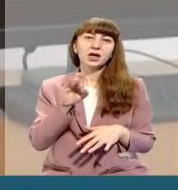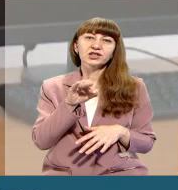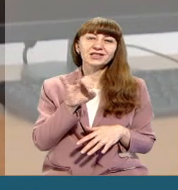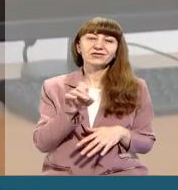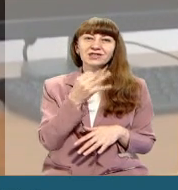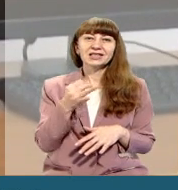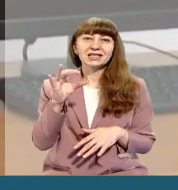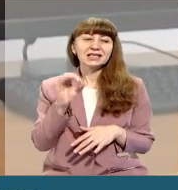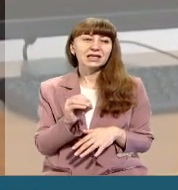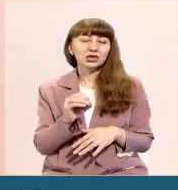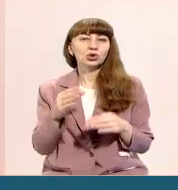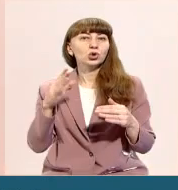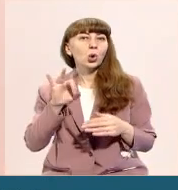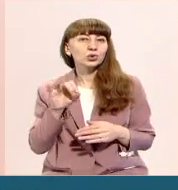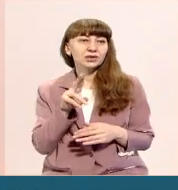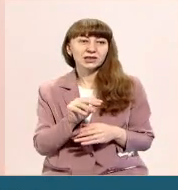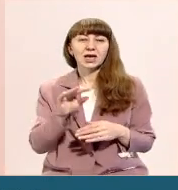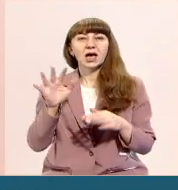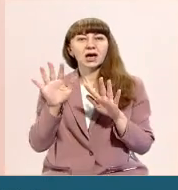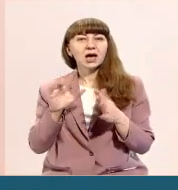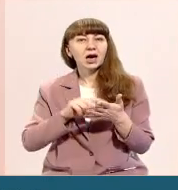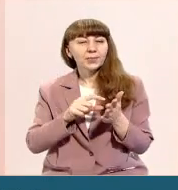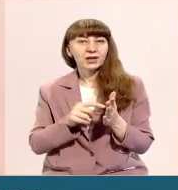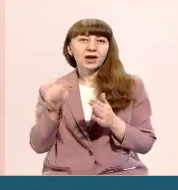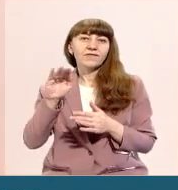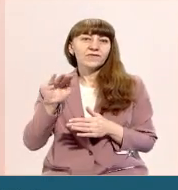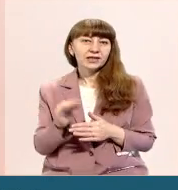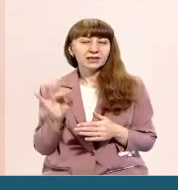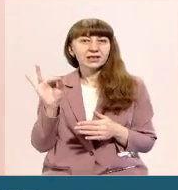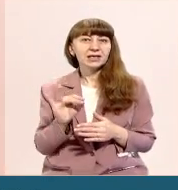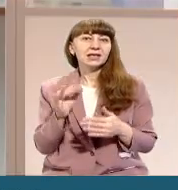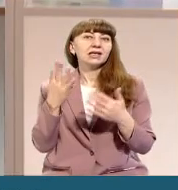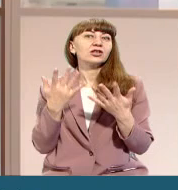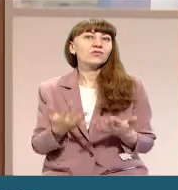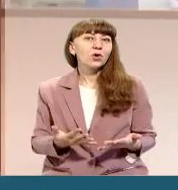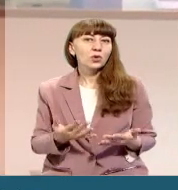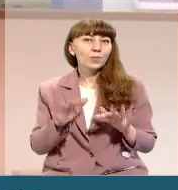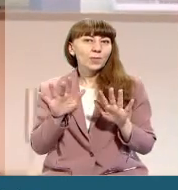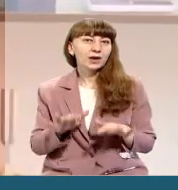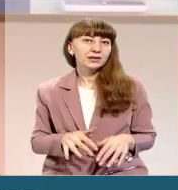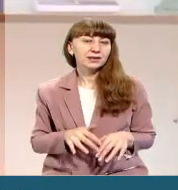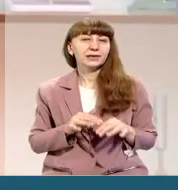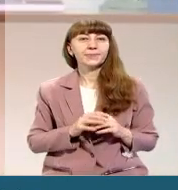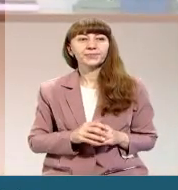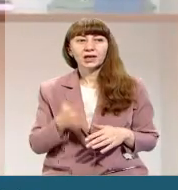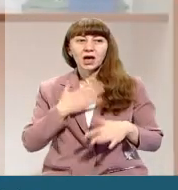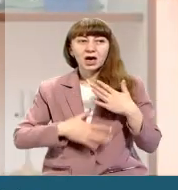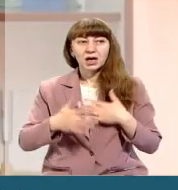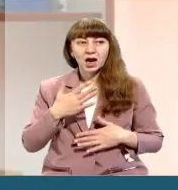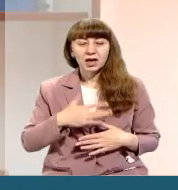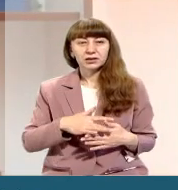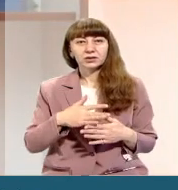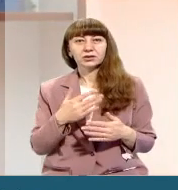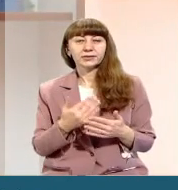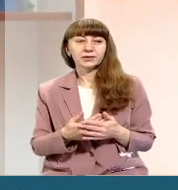специальные устройства для кабинета физики химии и информатики ребята скажут рады преображению родной школы к